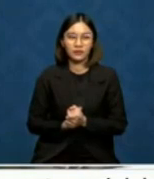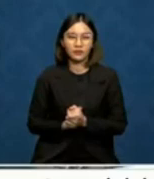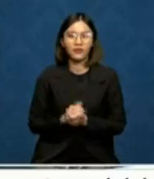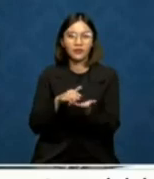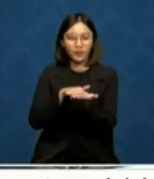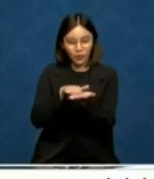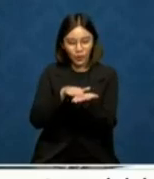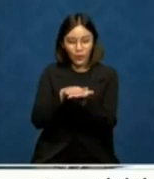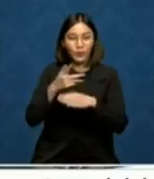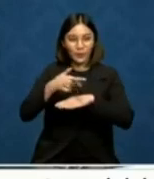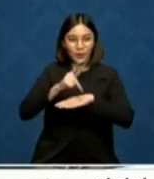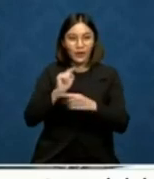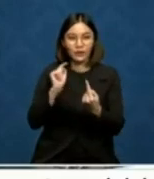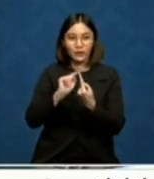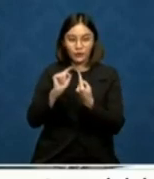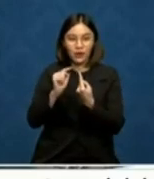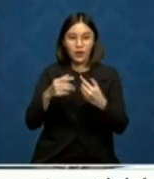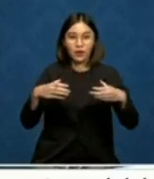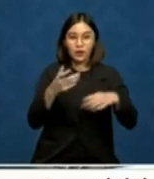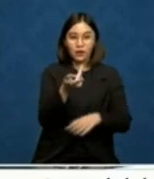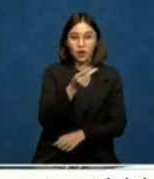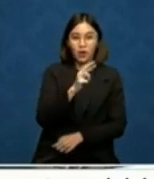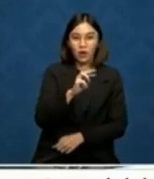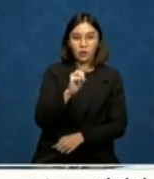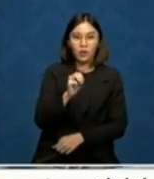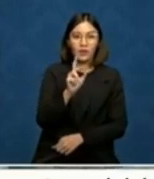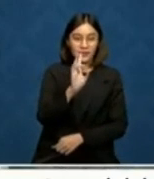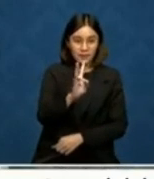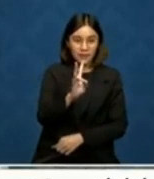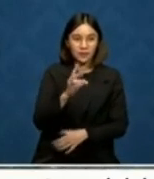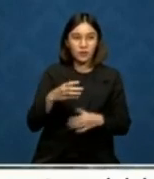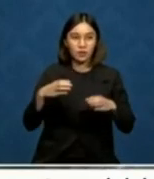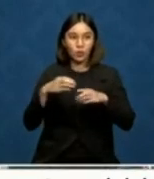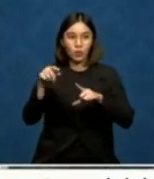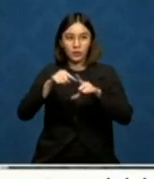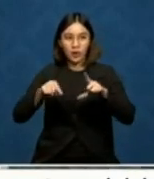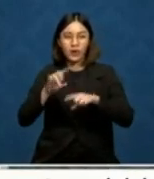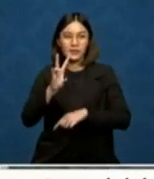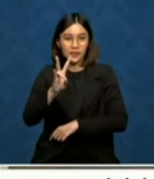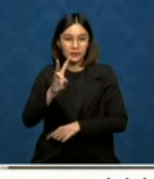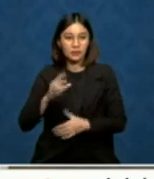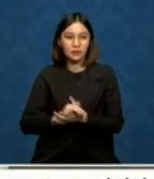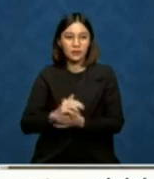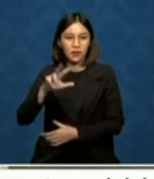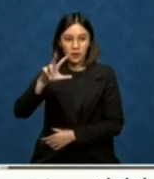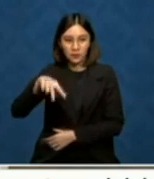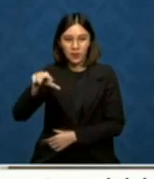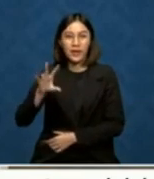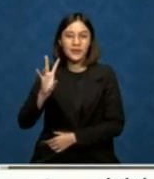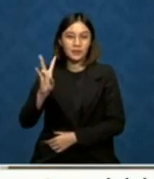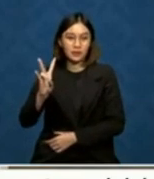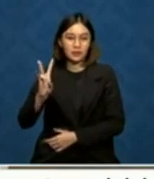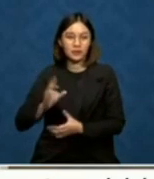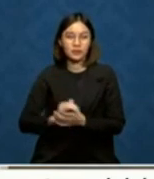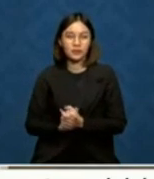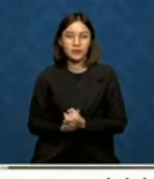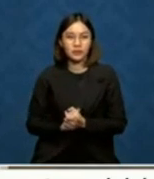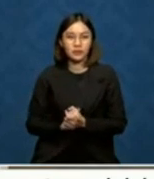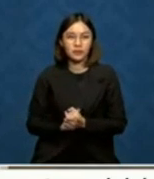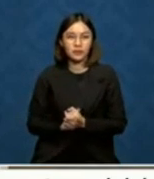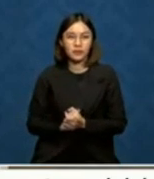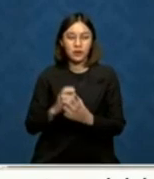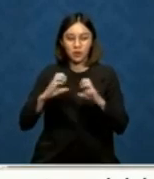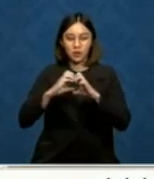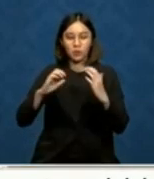ขออภัยครับท่านประธานครับเป็นคณะรัฐมนตรี7ท่านพรรคก้าวไกล7ท่านพรรคเพื่อไทย7ท่านพรรค